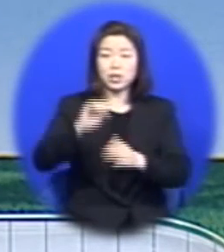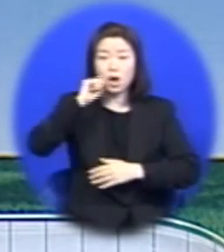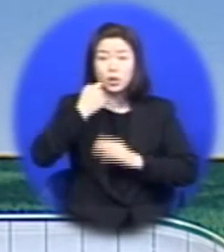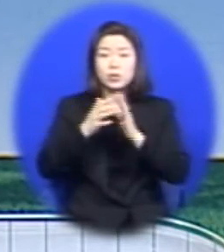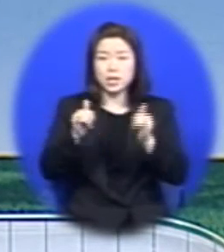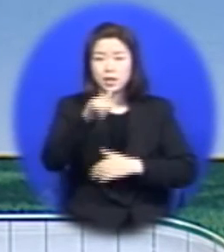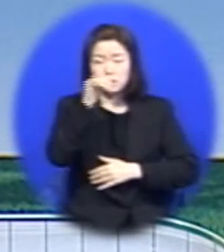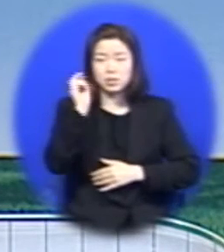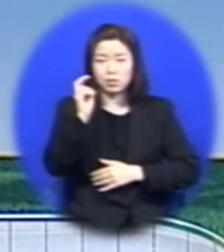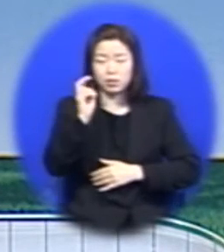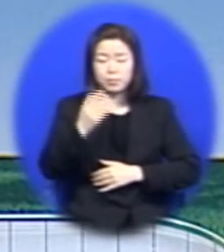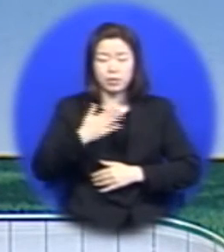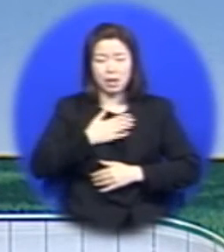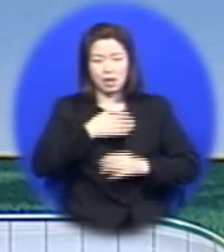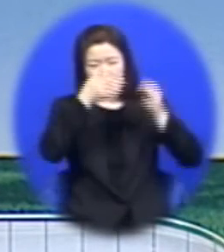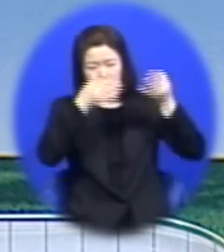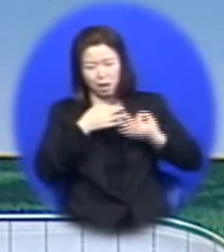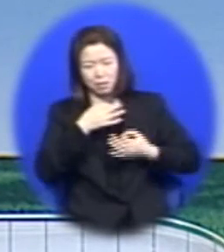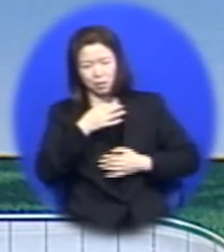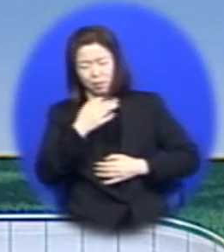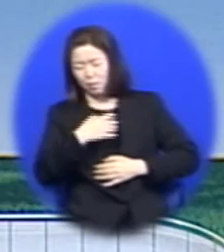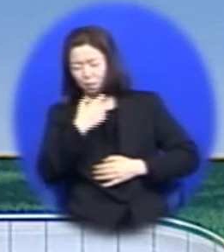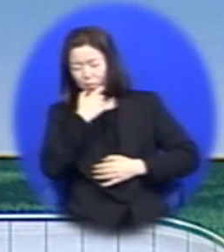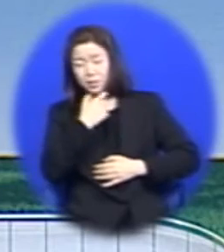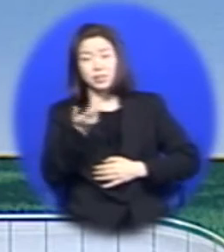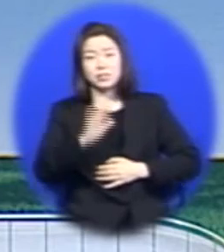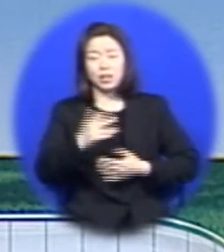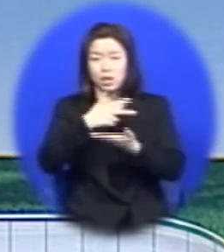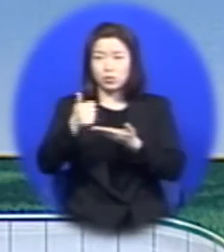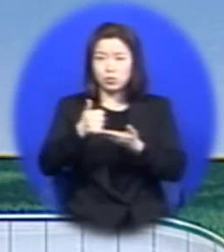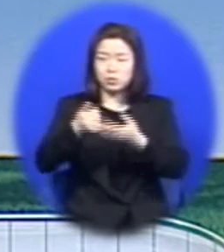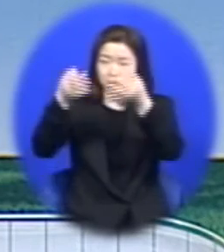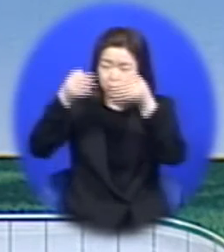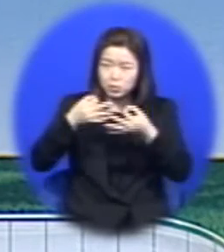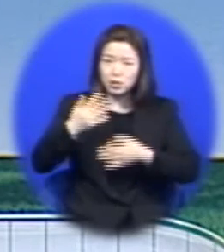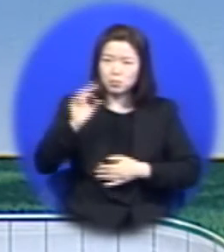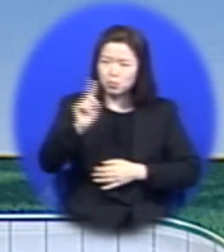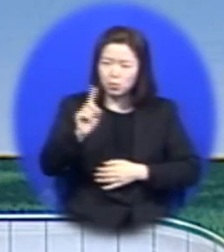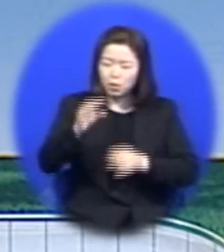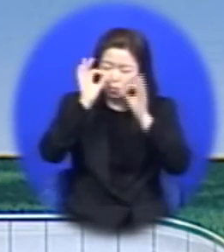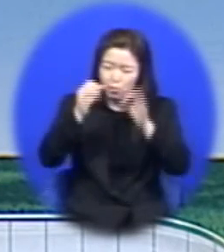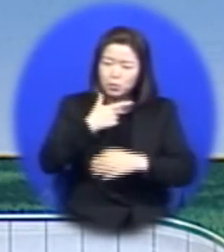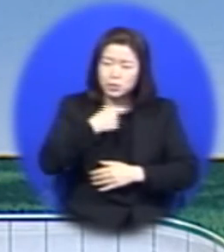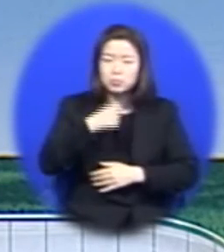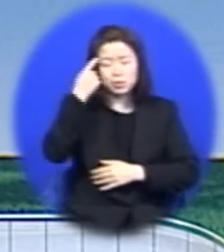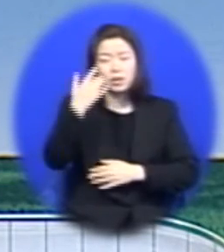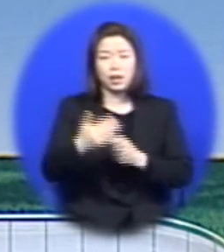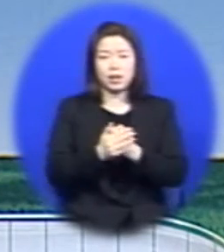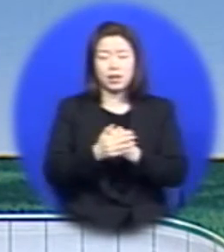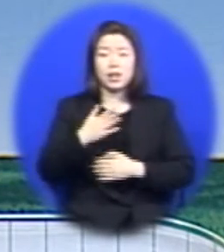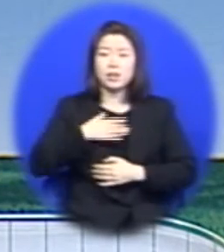내가 나를 봐도 징그러운데 주님이 나를 보실 때 뭘 보고 있는데도 보고 싶을까? 내가 뭘